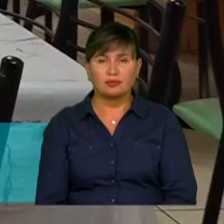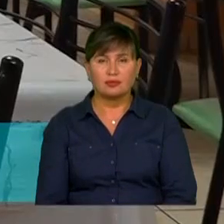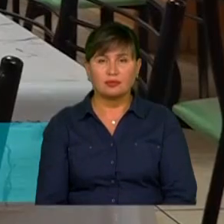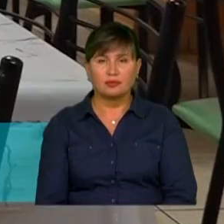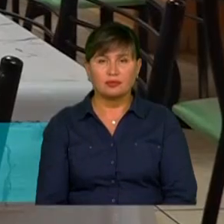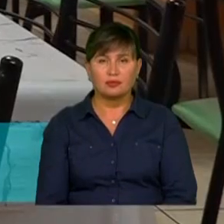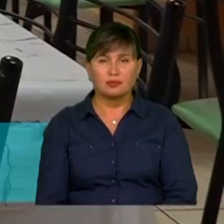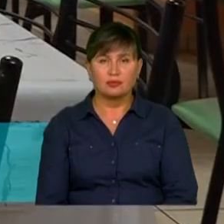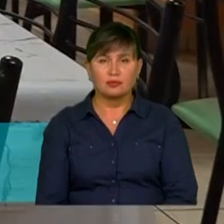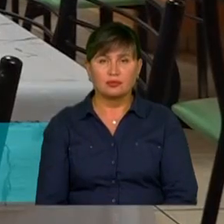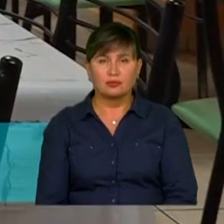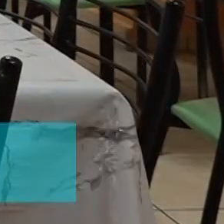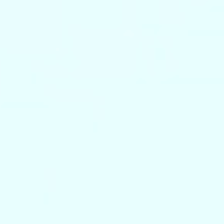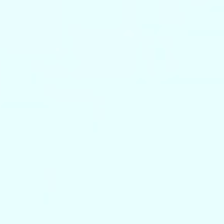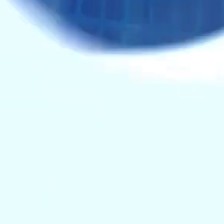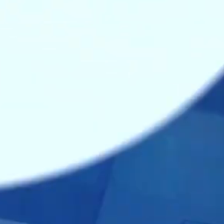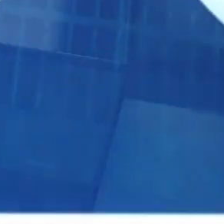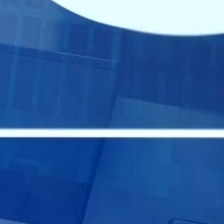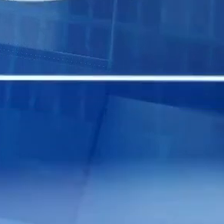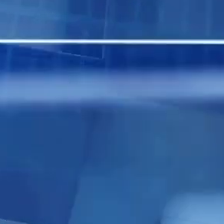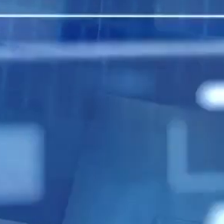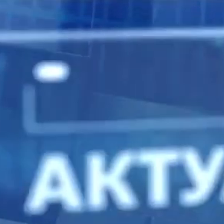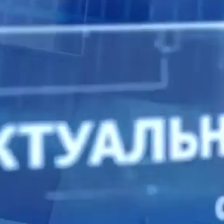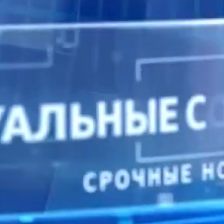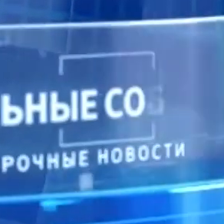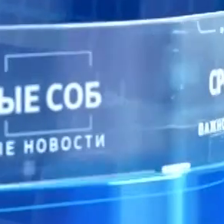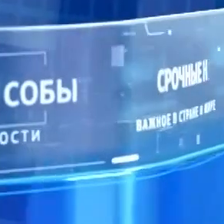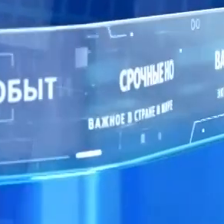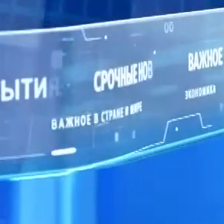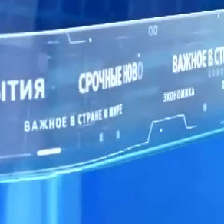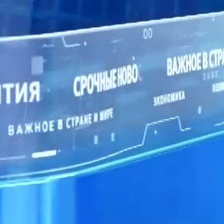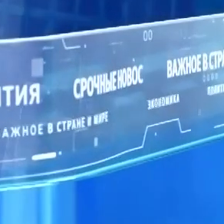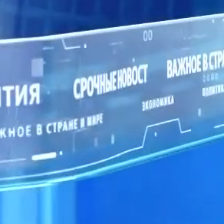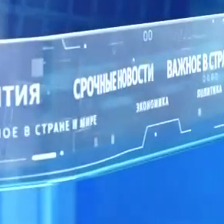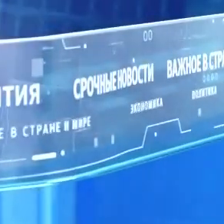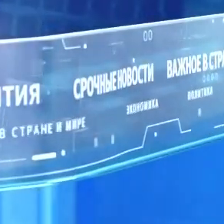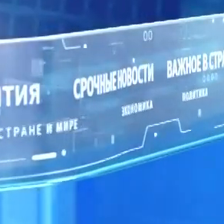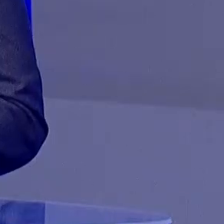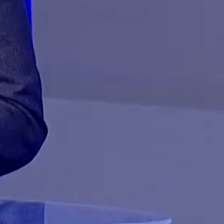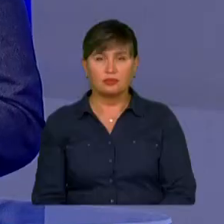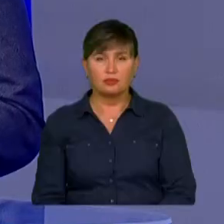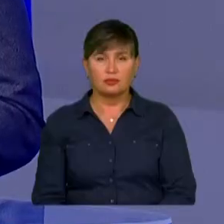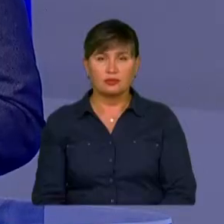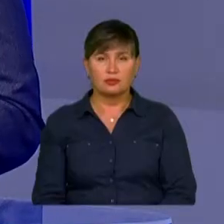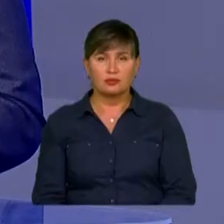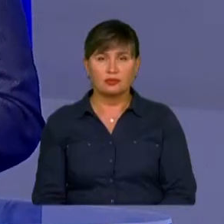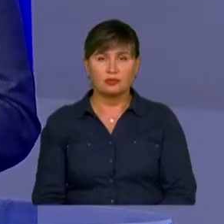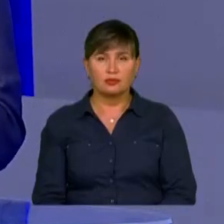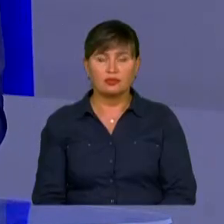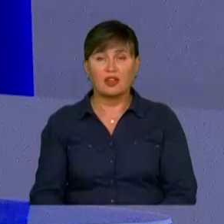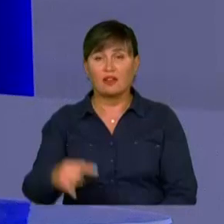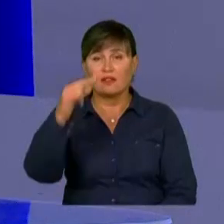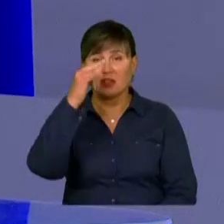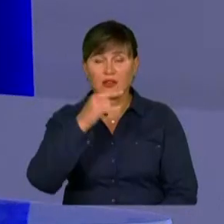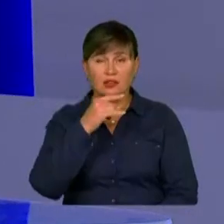Болатбек, телеканал Алматы. В